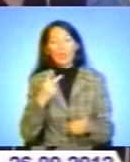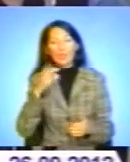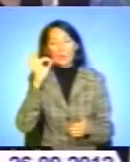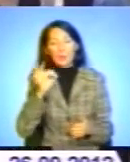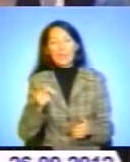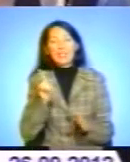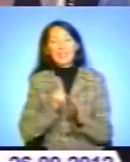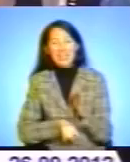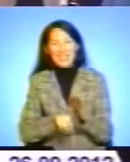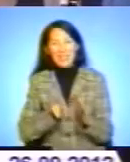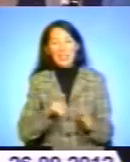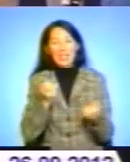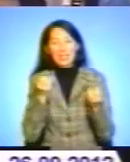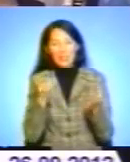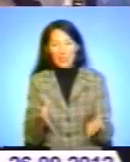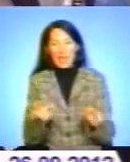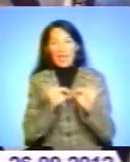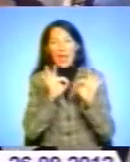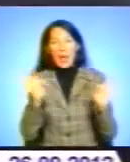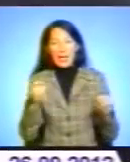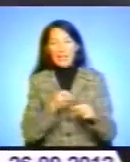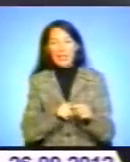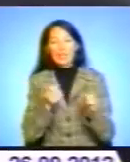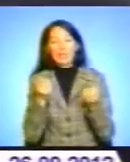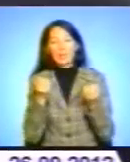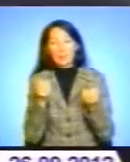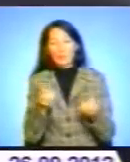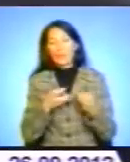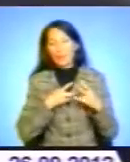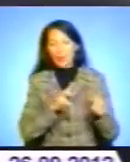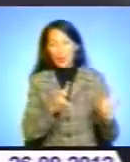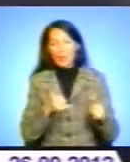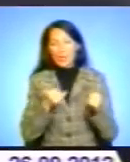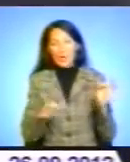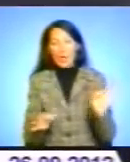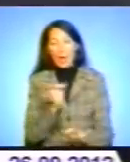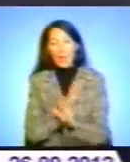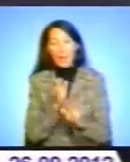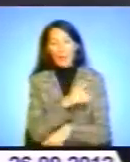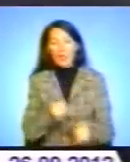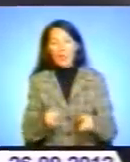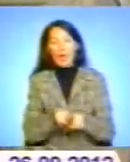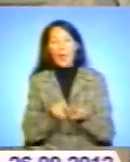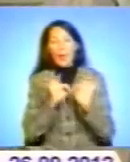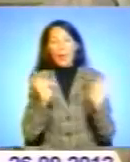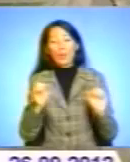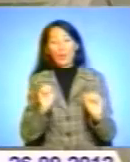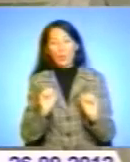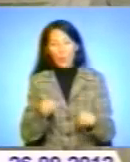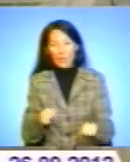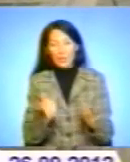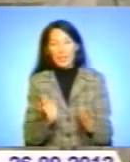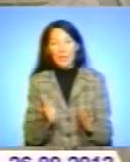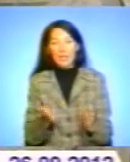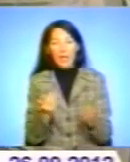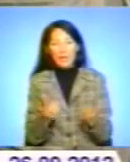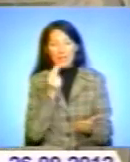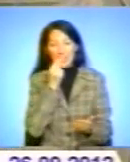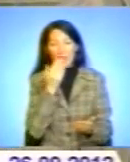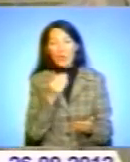поліетиленовий пакет, який суцільна шкода для довкілля. За словами винахідників, таку плівку можна навіть їсти. Купуючи,